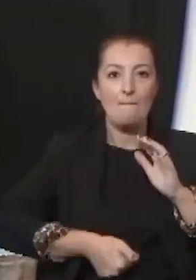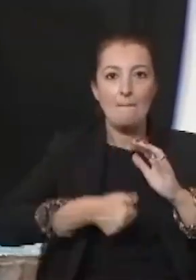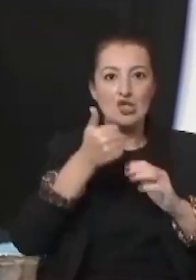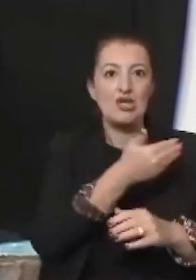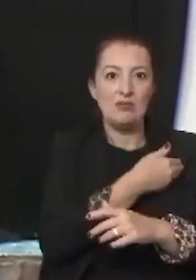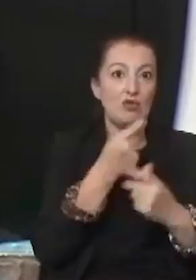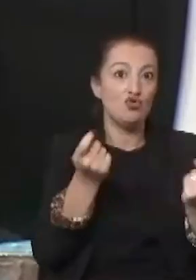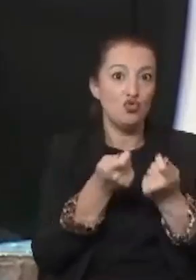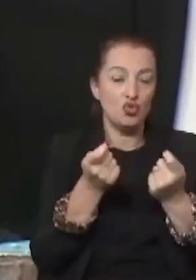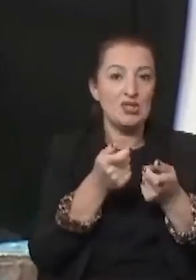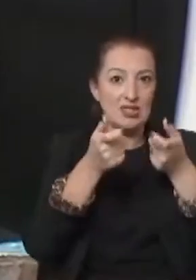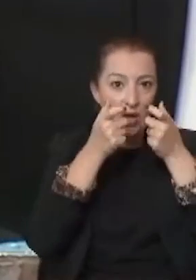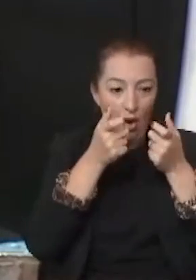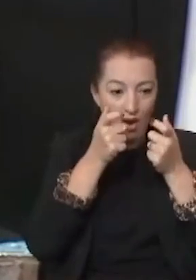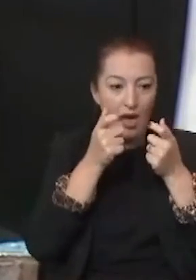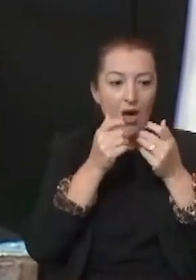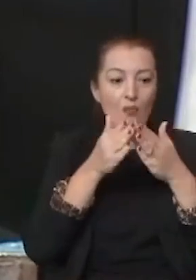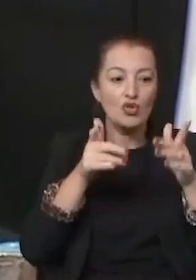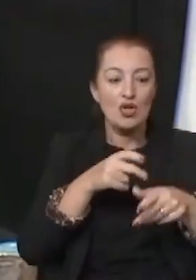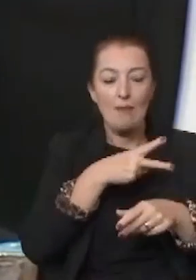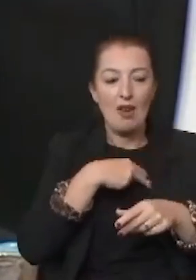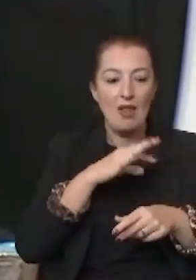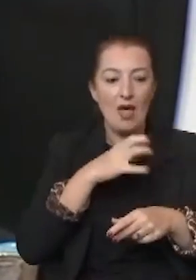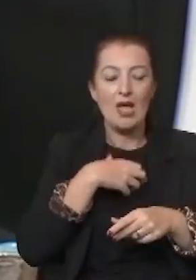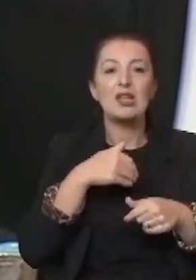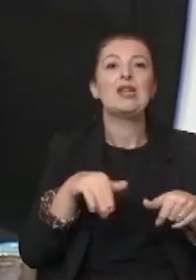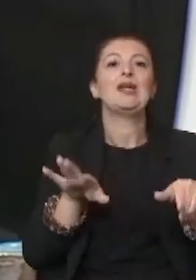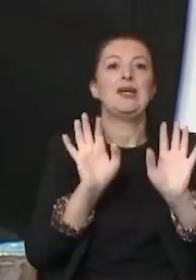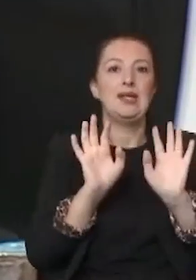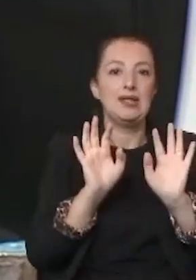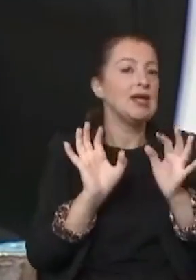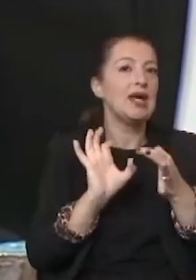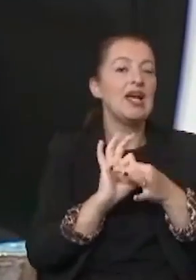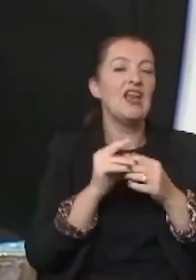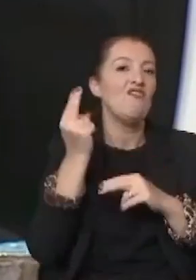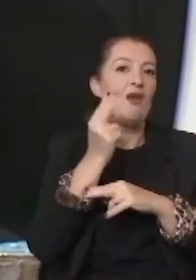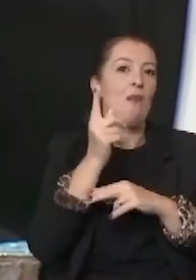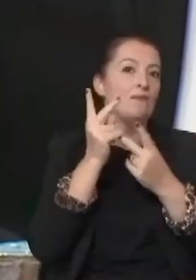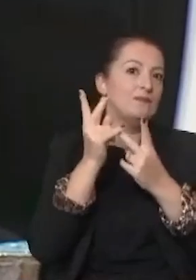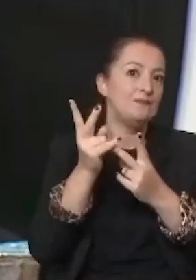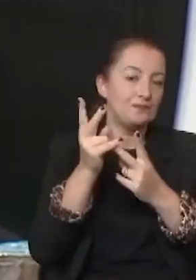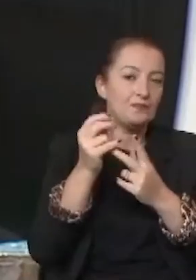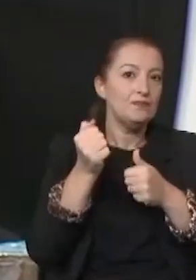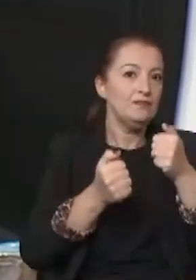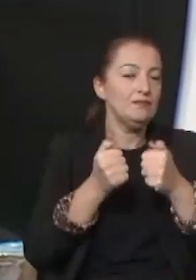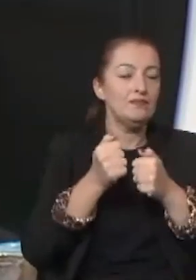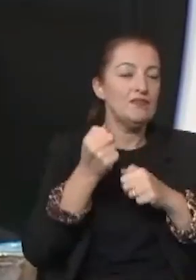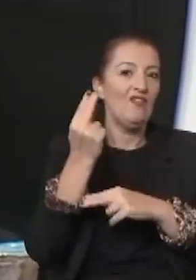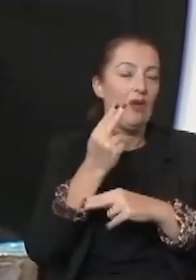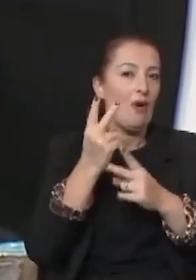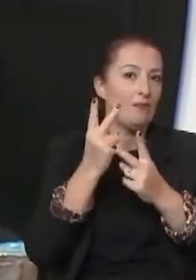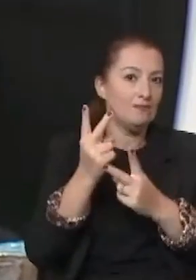veriyorlar. Sigortası da yine Büyükşehir Belediyesi'ne ait değildir. İlgili firmaya aittir. Araçlar da ilgili firmaya